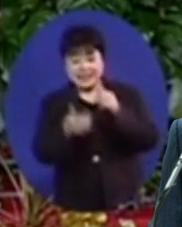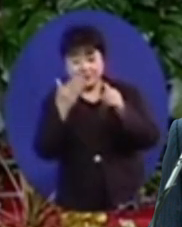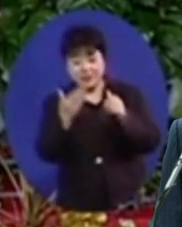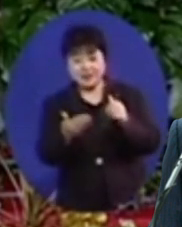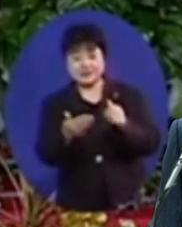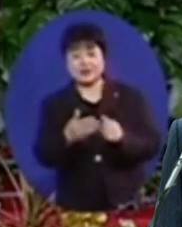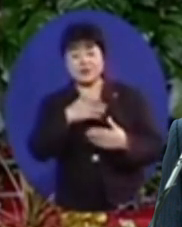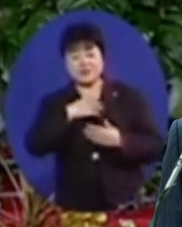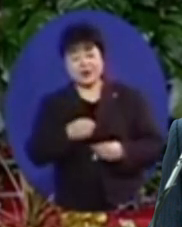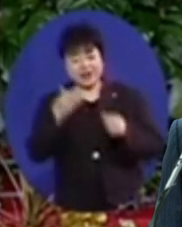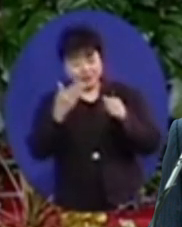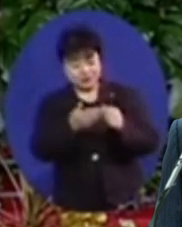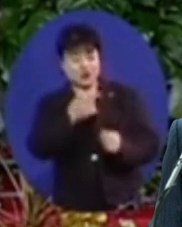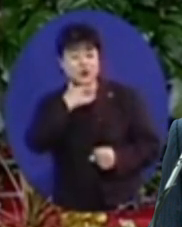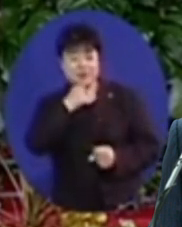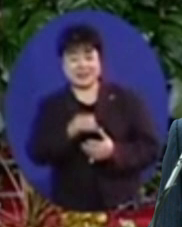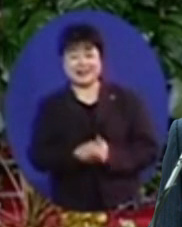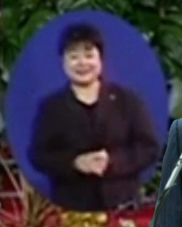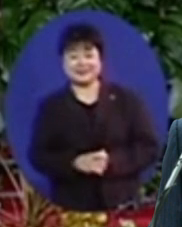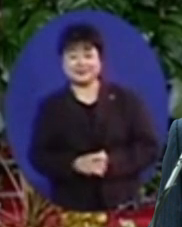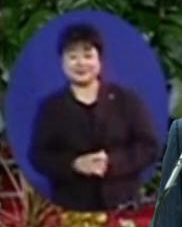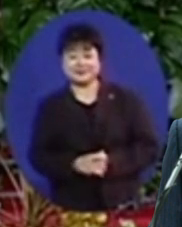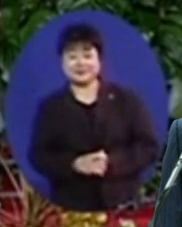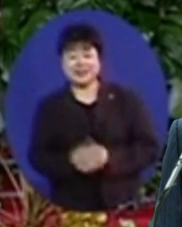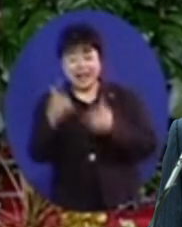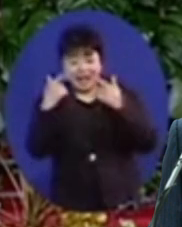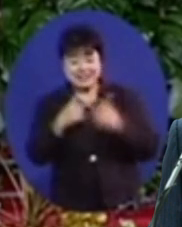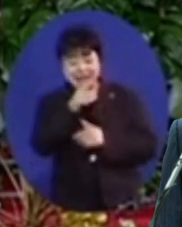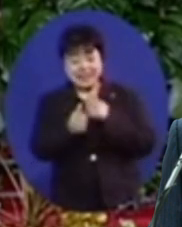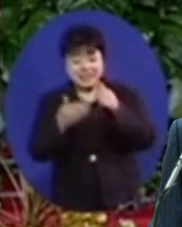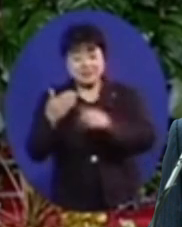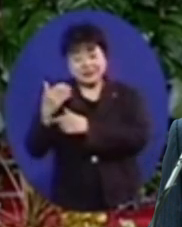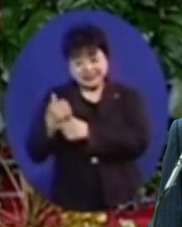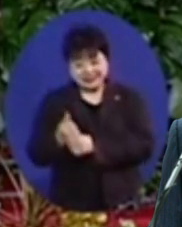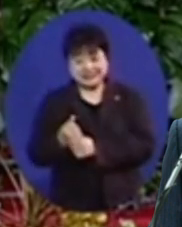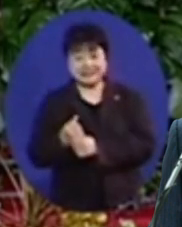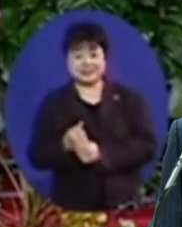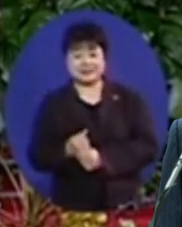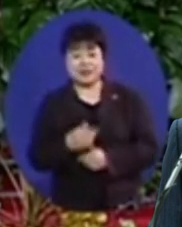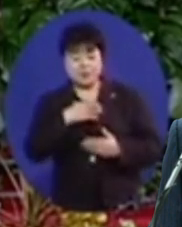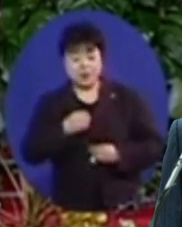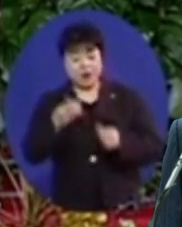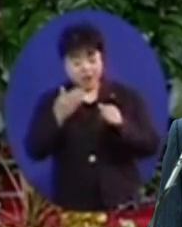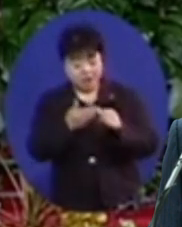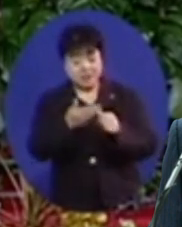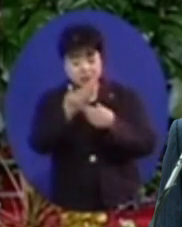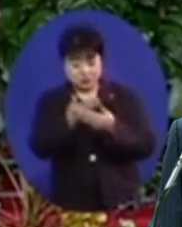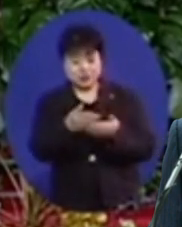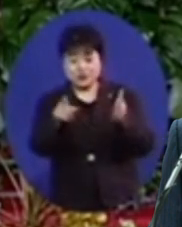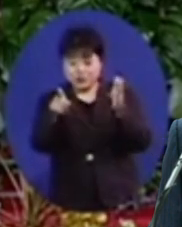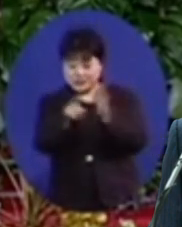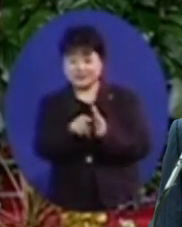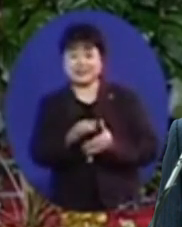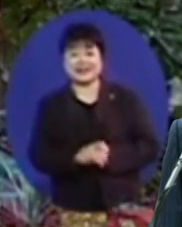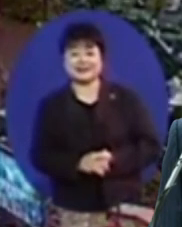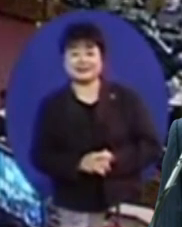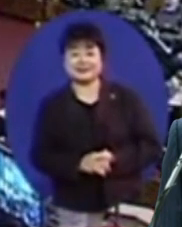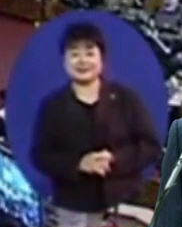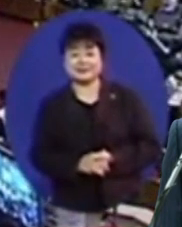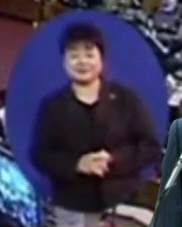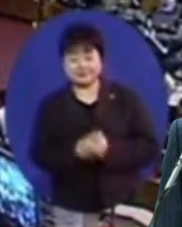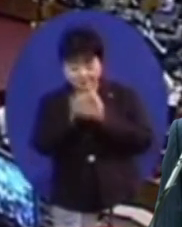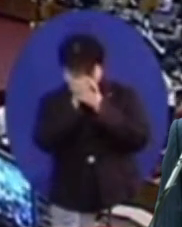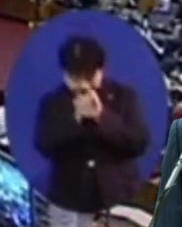여러분에게 평안을 주시기를 원하셔서 항상 하나님을 의지하는 자에게 평안으로 넘치게 채워주시는 것입니다. 우리 고개